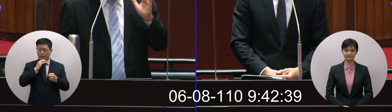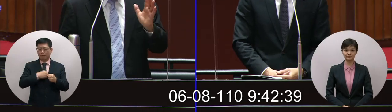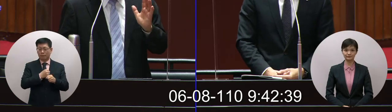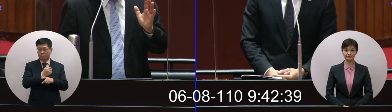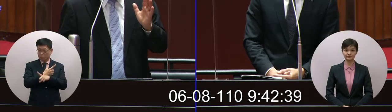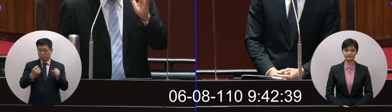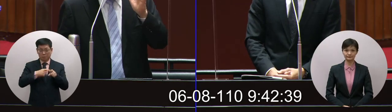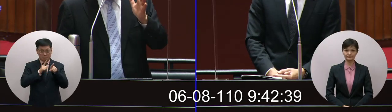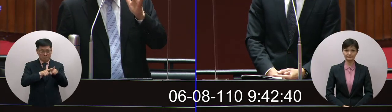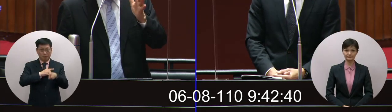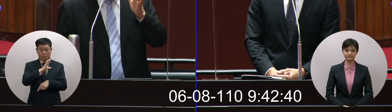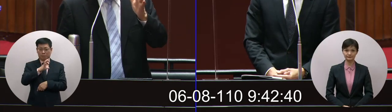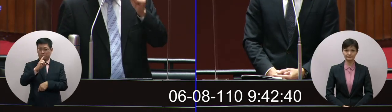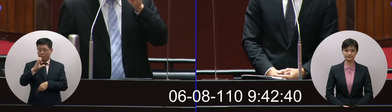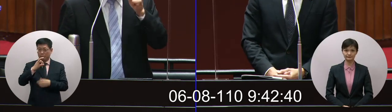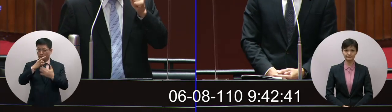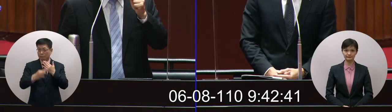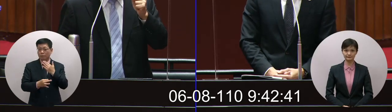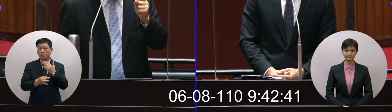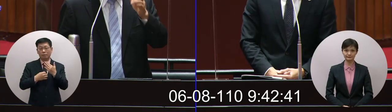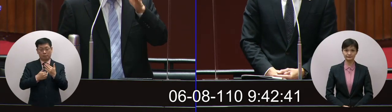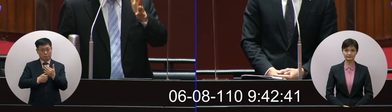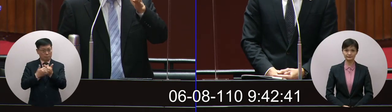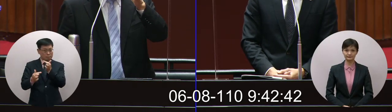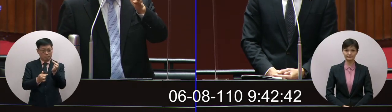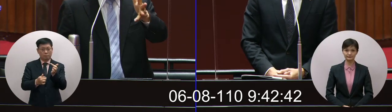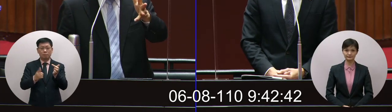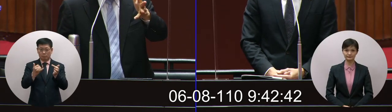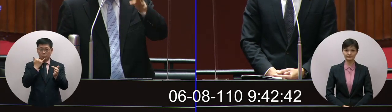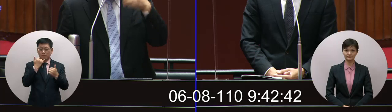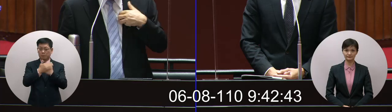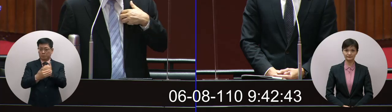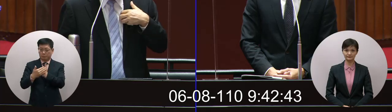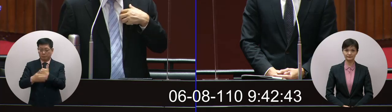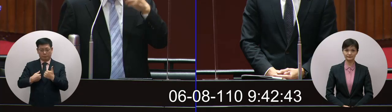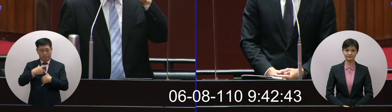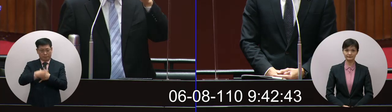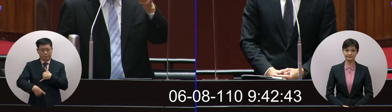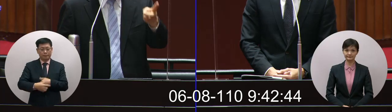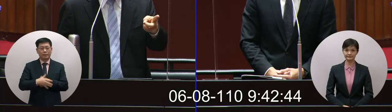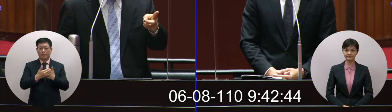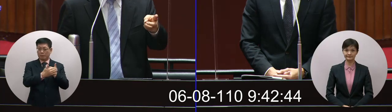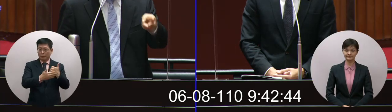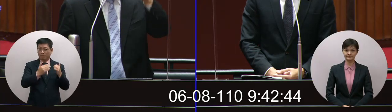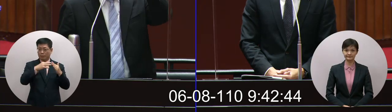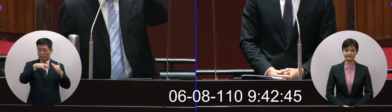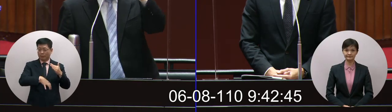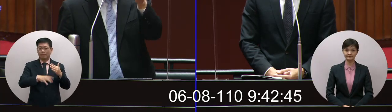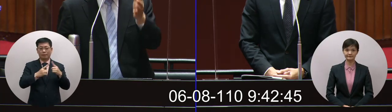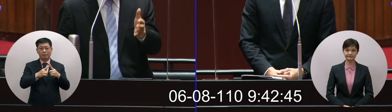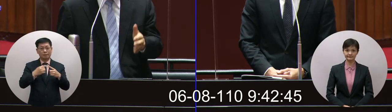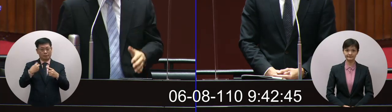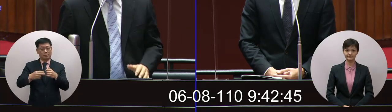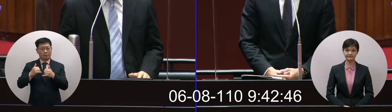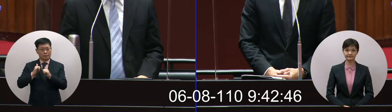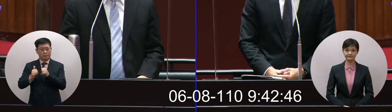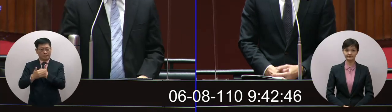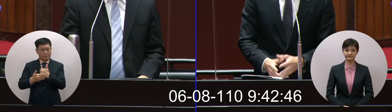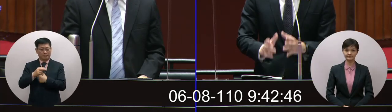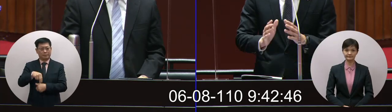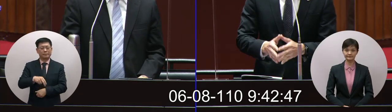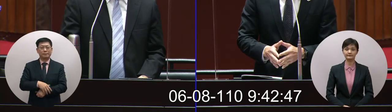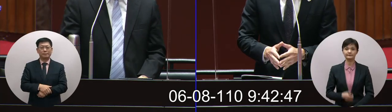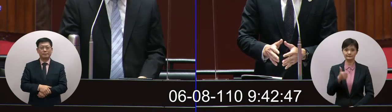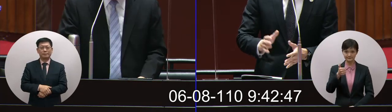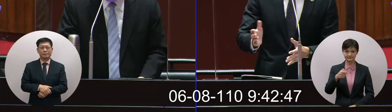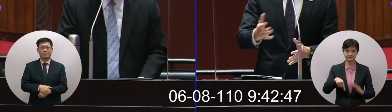这个 CDC 的指引做好，才活到保护家己、保护厝内人、保护社会。 是，